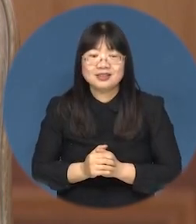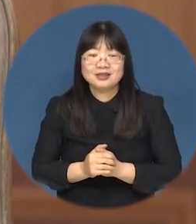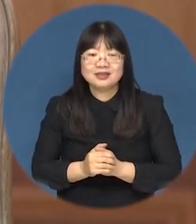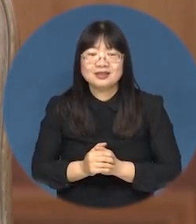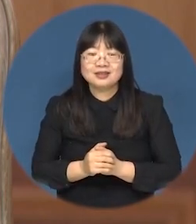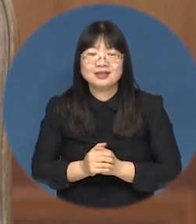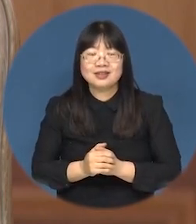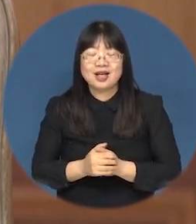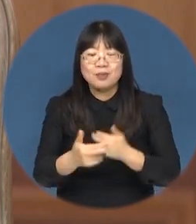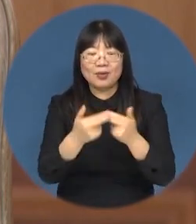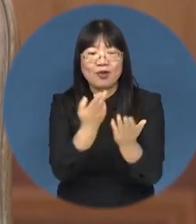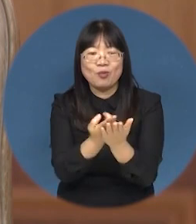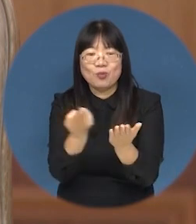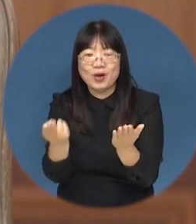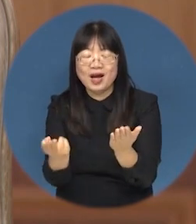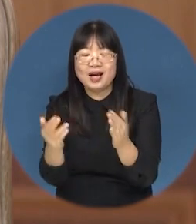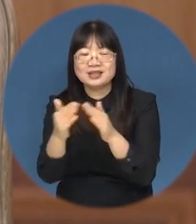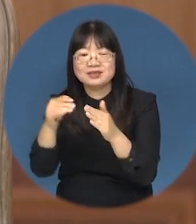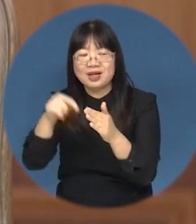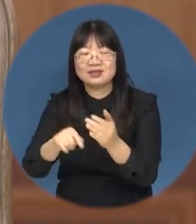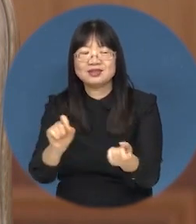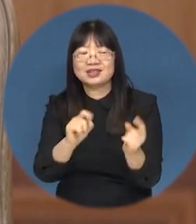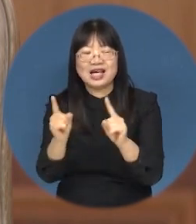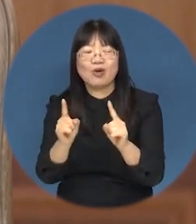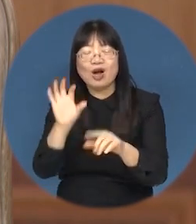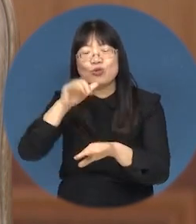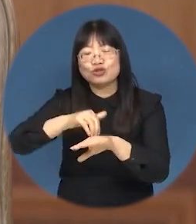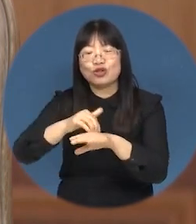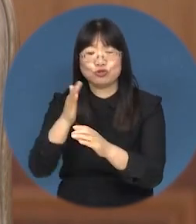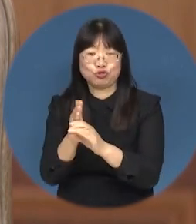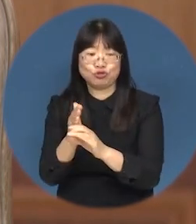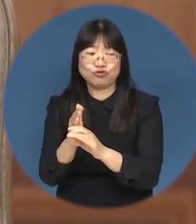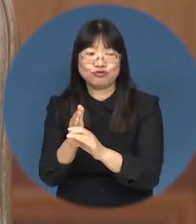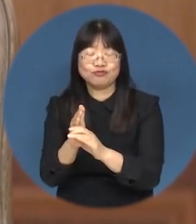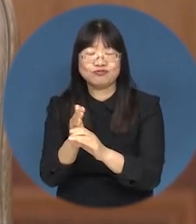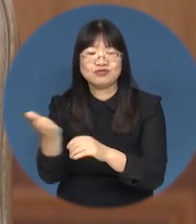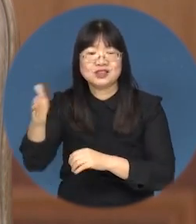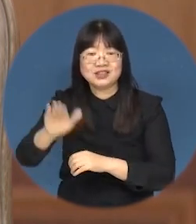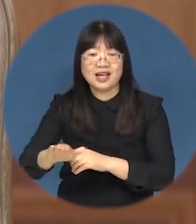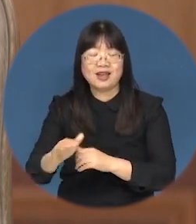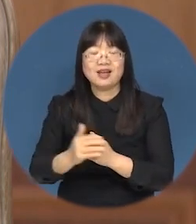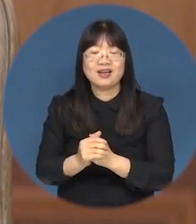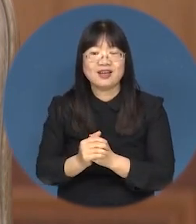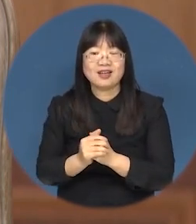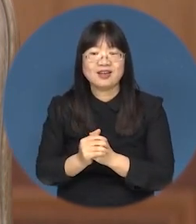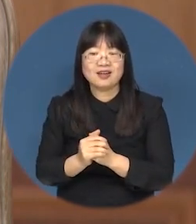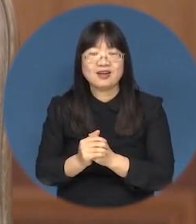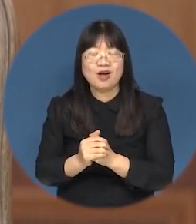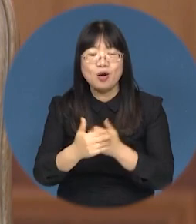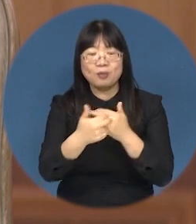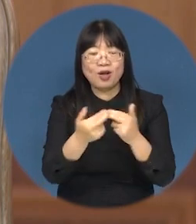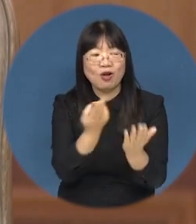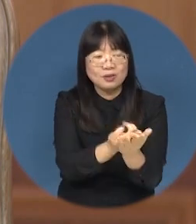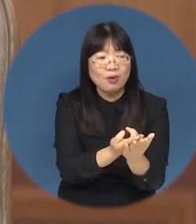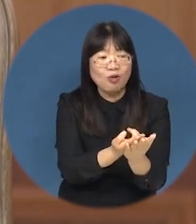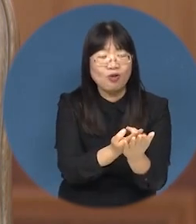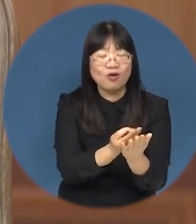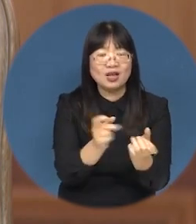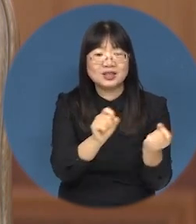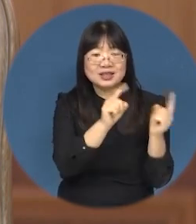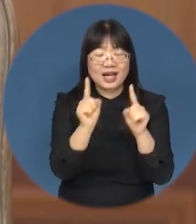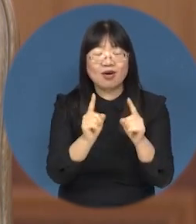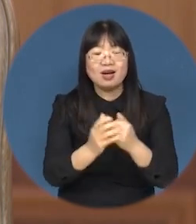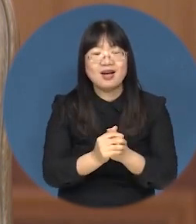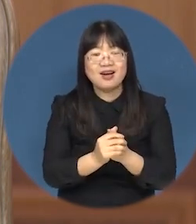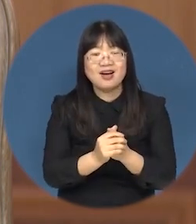퇴원을 해서 집에서 이렇게 재활을 하잖아요. 근데 그분들이 사실 이제 어디 병원에 입원해서 이렇게 재활하는